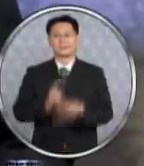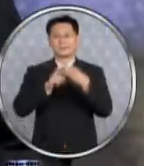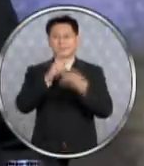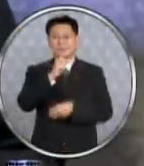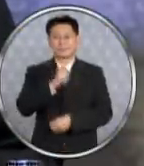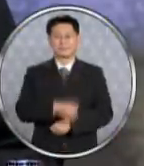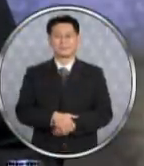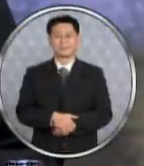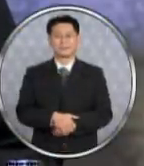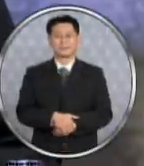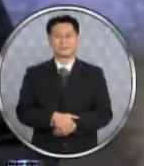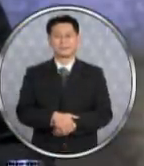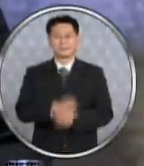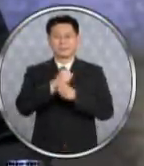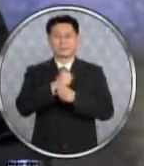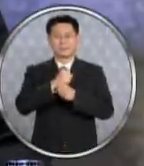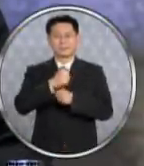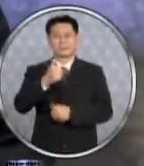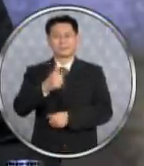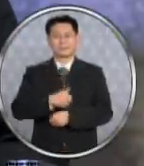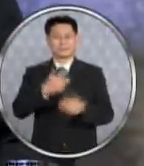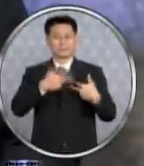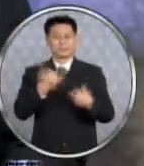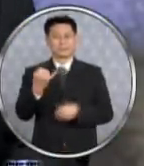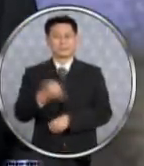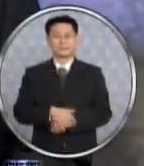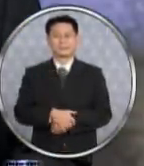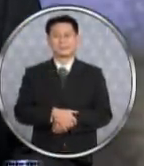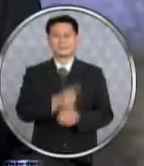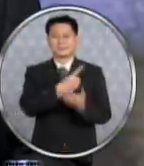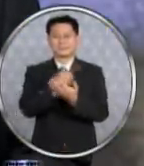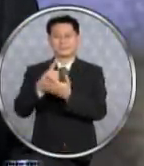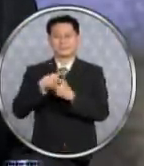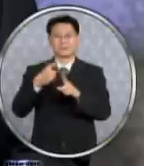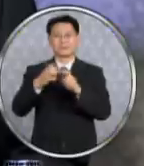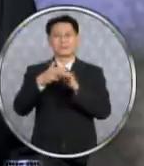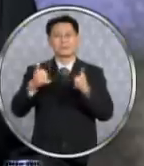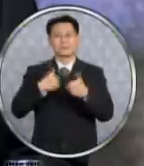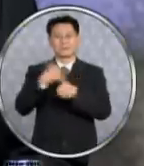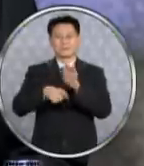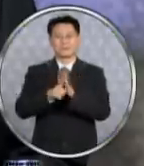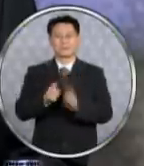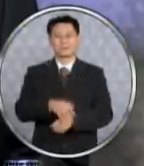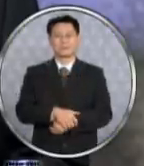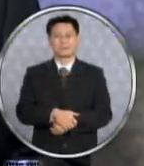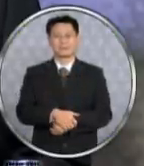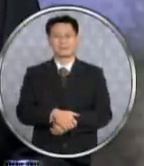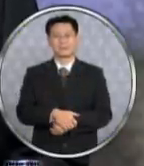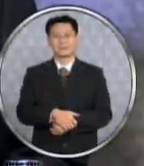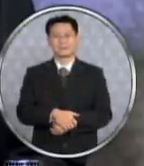人、马主席、蔡主席，各位公民团体的先